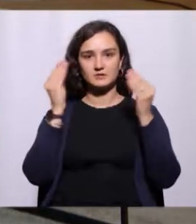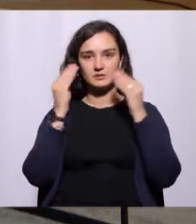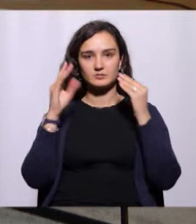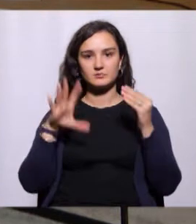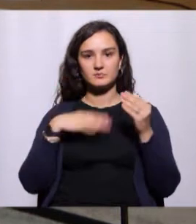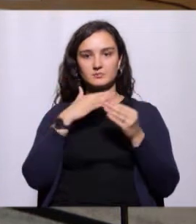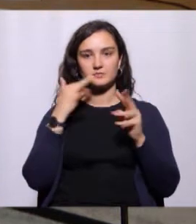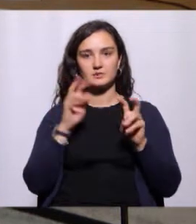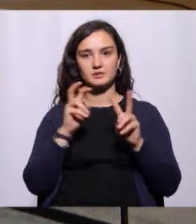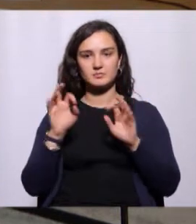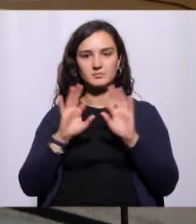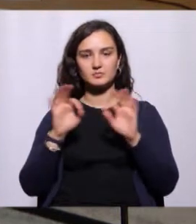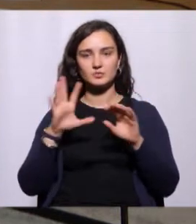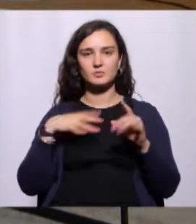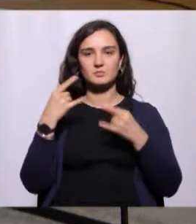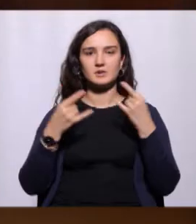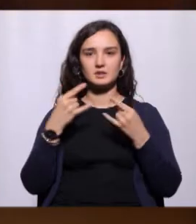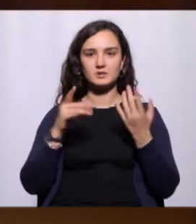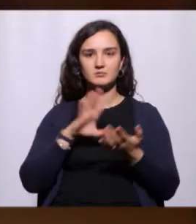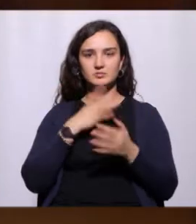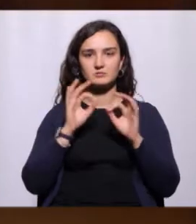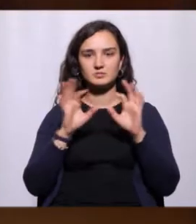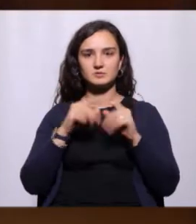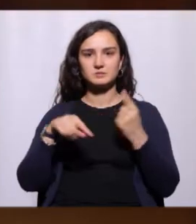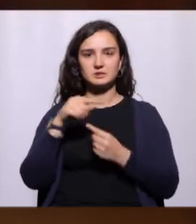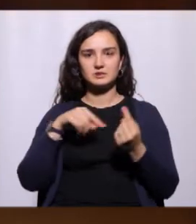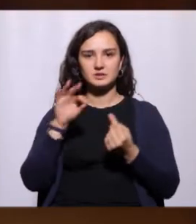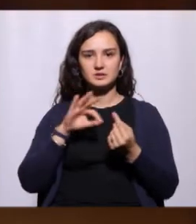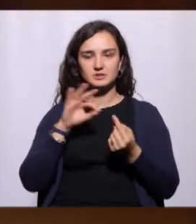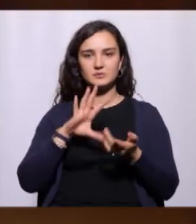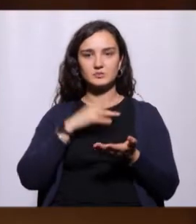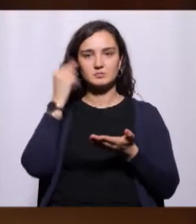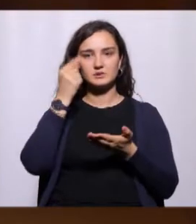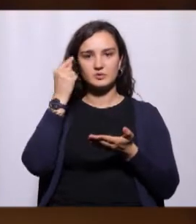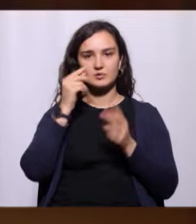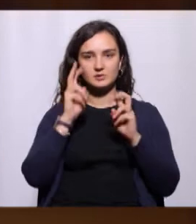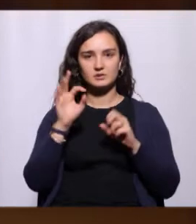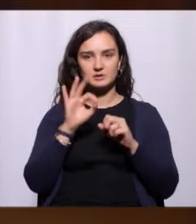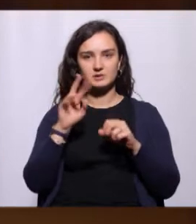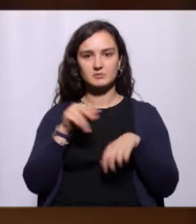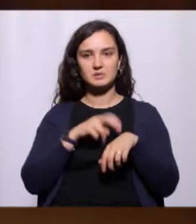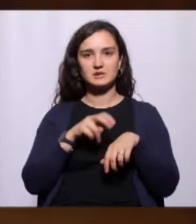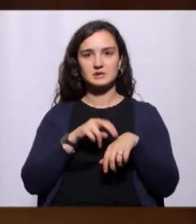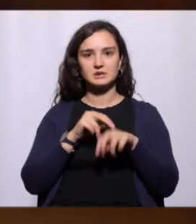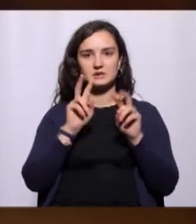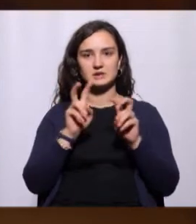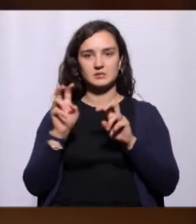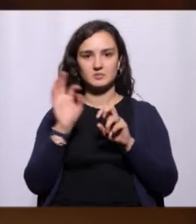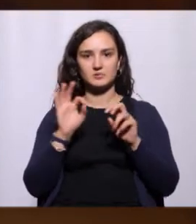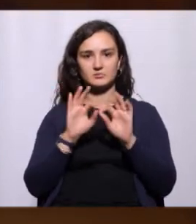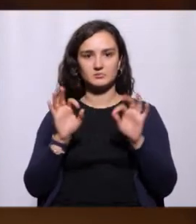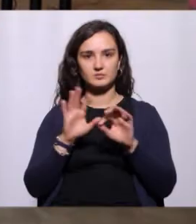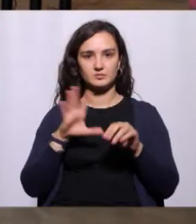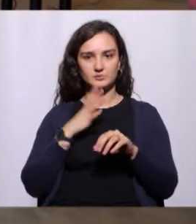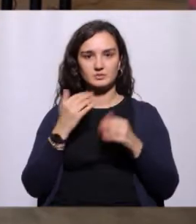განვიხილეთ ბევრი თემა. ვისაუბრეთ მედიაზე, ვისაუბრეთ ბიზნესზე, ვისაუბრეთ ფსიქოლოგიაზე და მედიცინის თემასაც კი შევეხეთ.